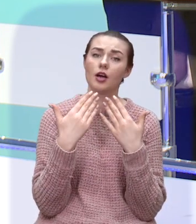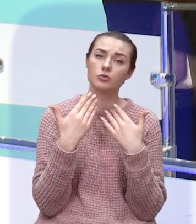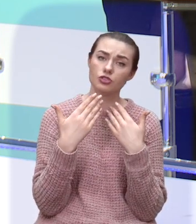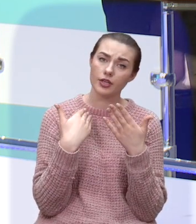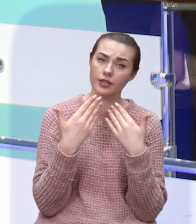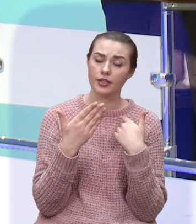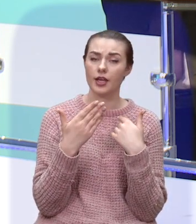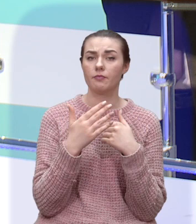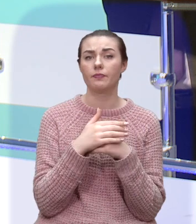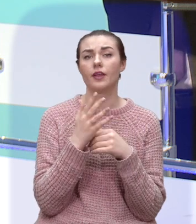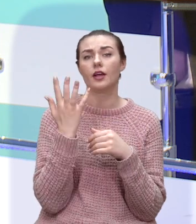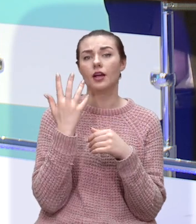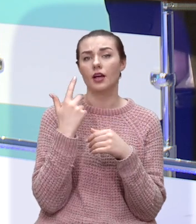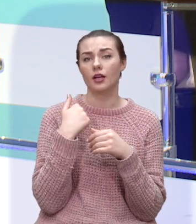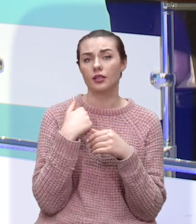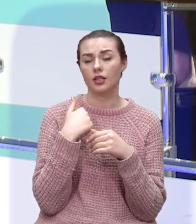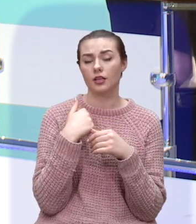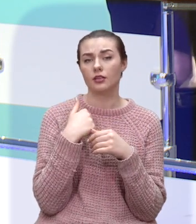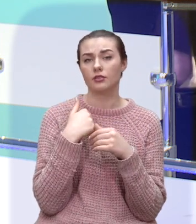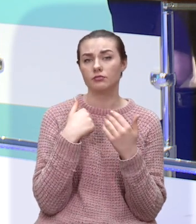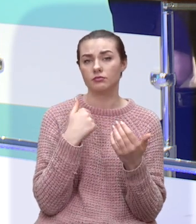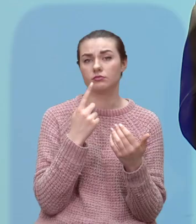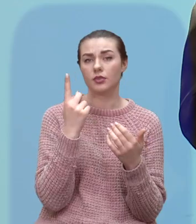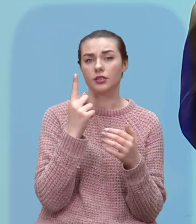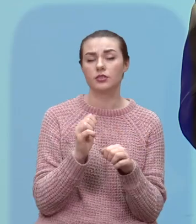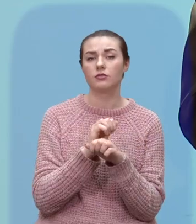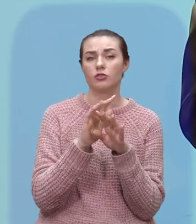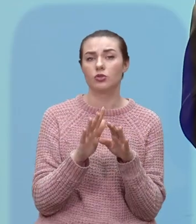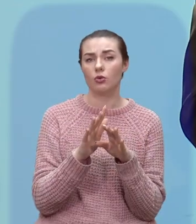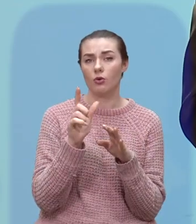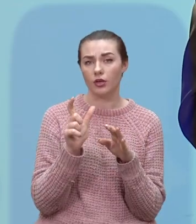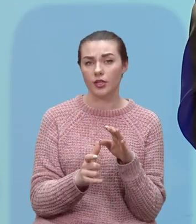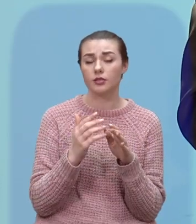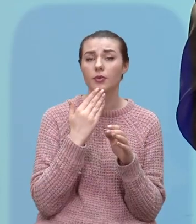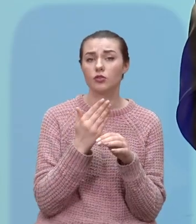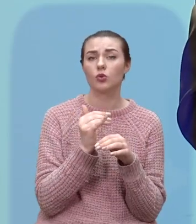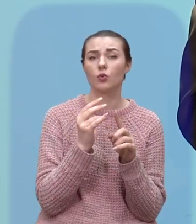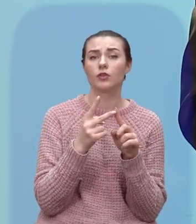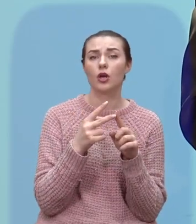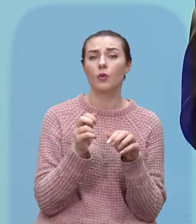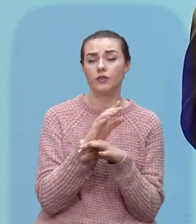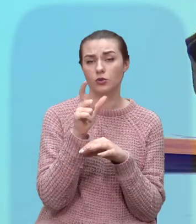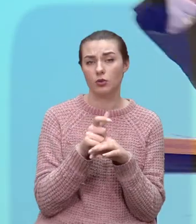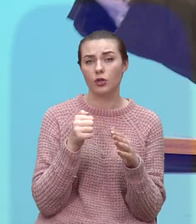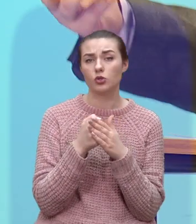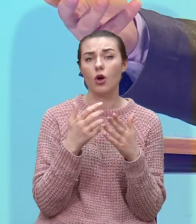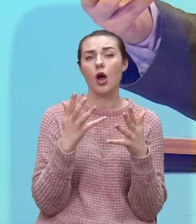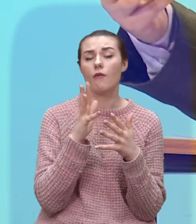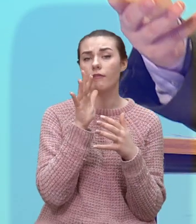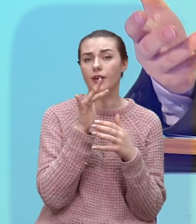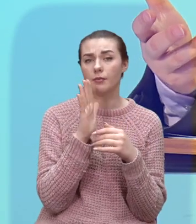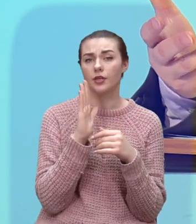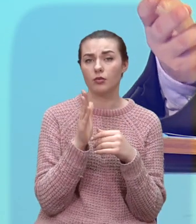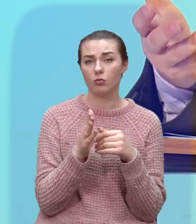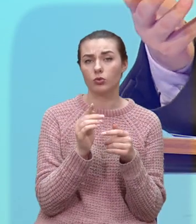диалога когда один святой спрашивает у другого святого до каких пор